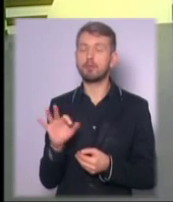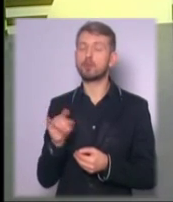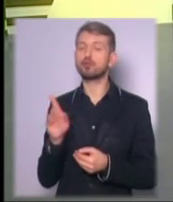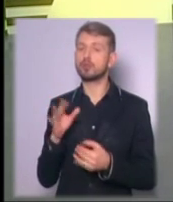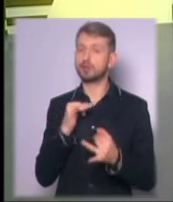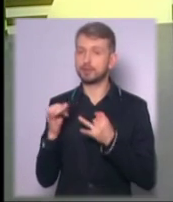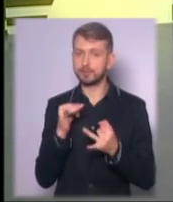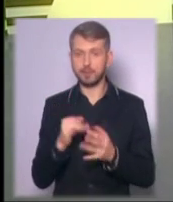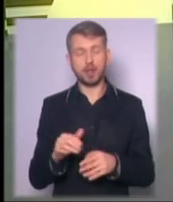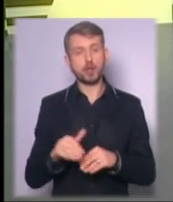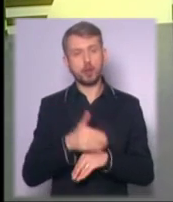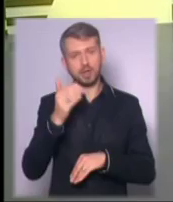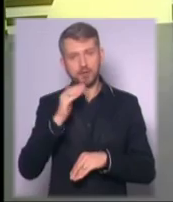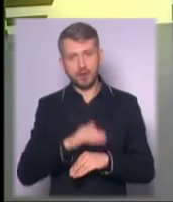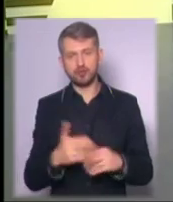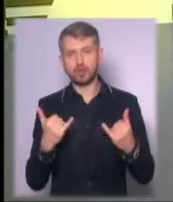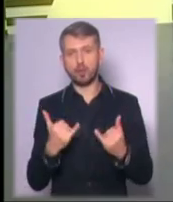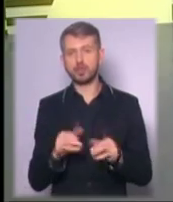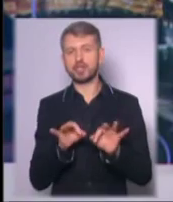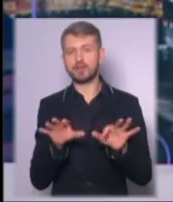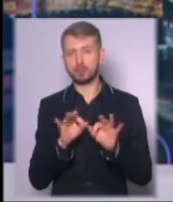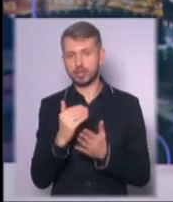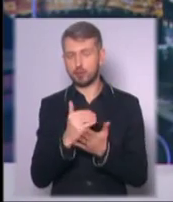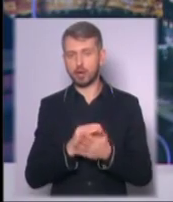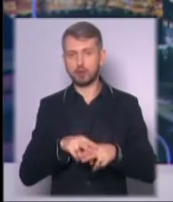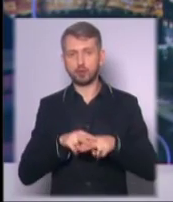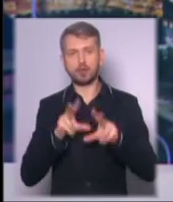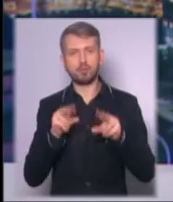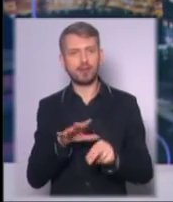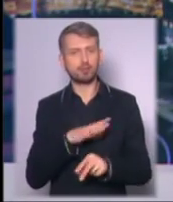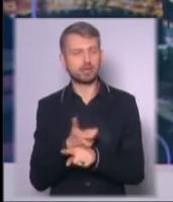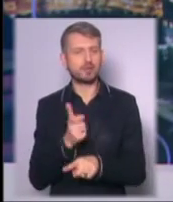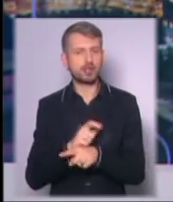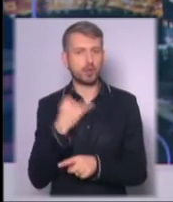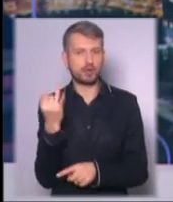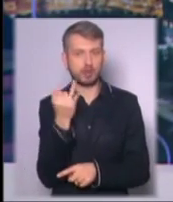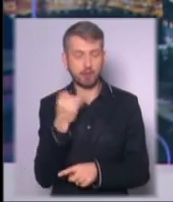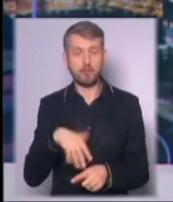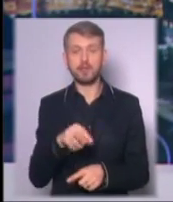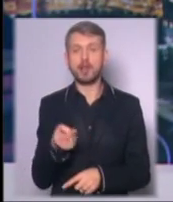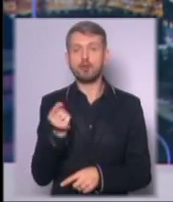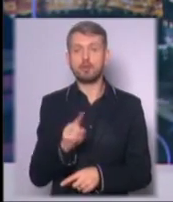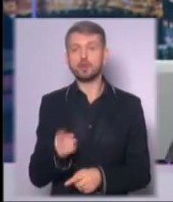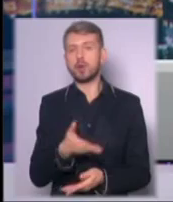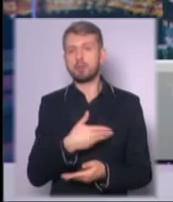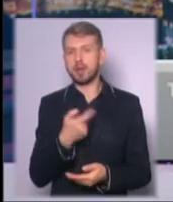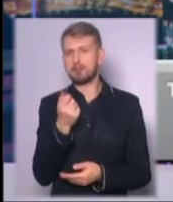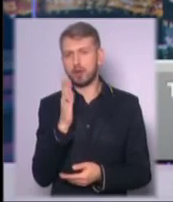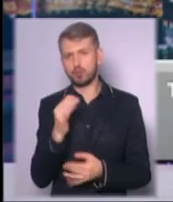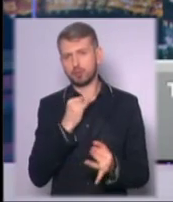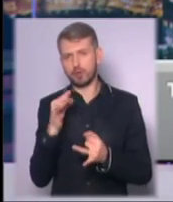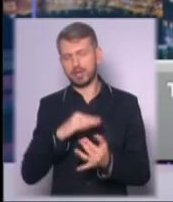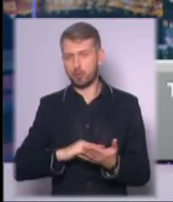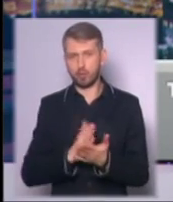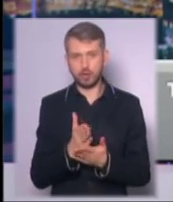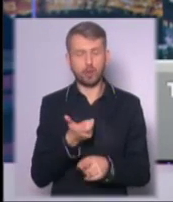йтиметься? Добрий вечір, Марія. Сьогоднішні випуски програми «Столиця» обіцяють бути надзвичайно цікавими, а все тому, що ми мало будемо говорити про